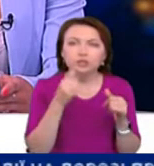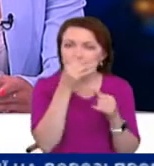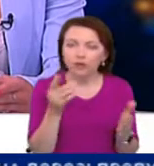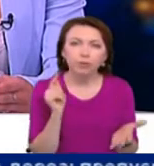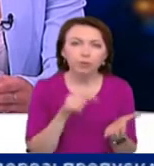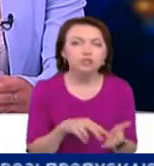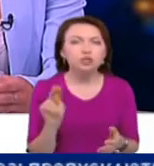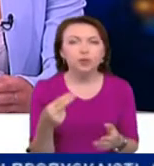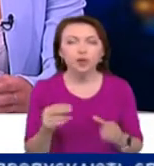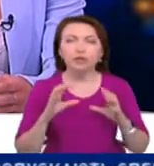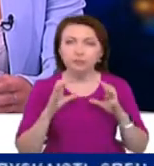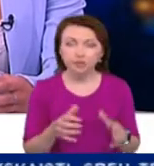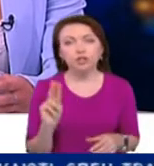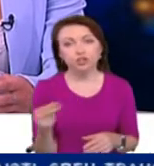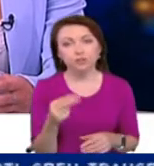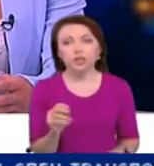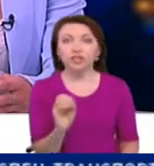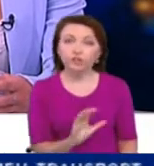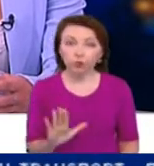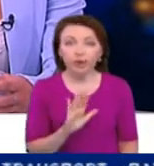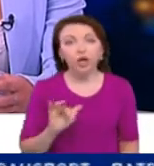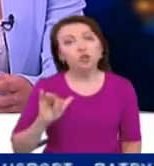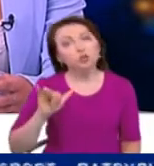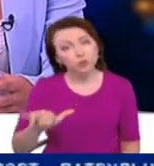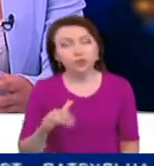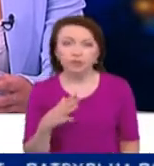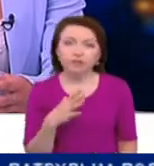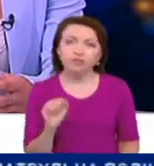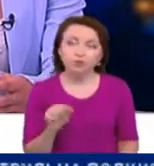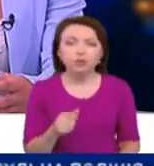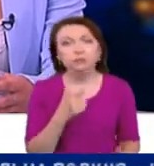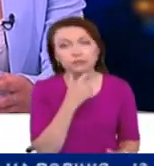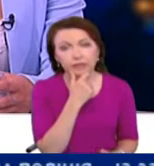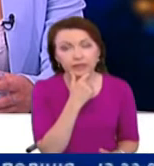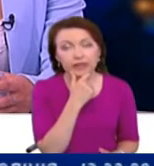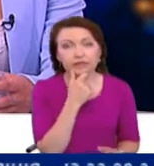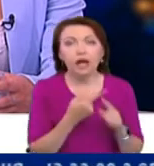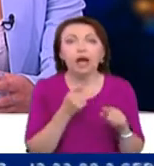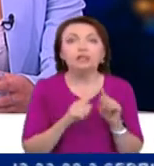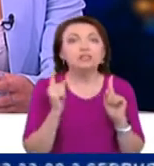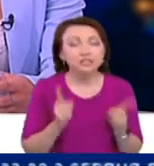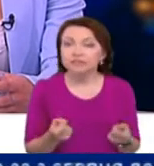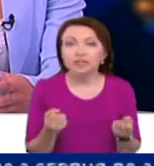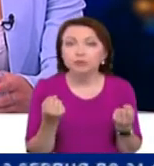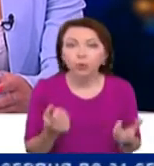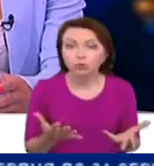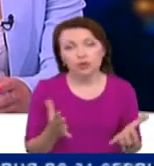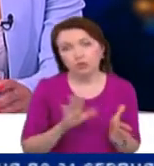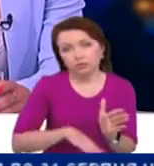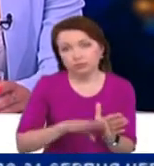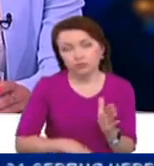нам на чемпионат мира, на чемпионат Европы, у них была возможность посмотреть. Это действительно, это не просто соревнование,